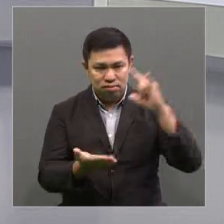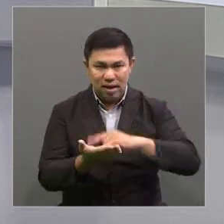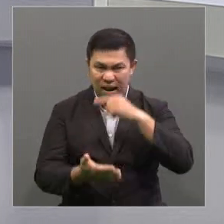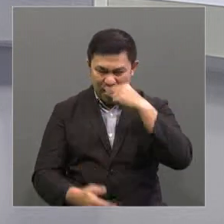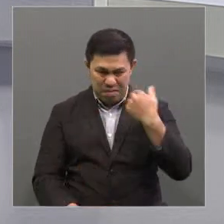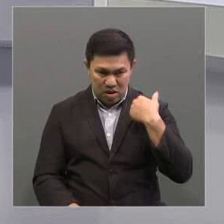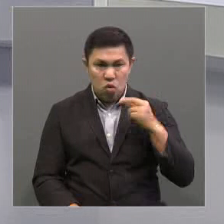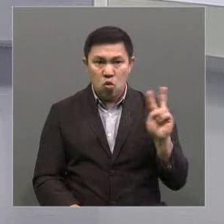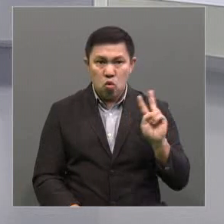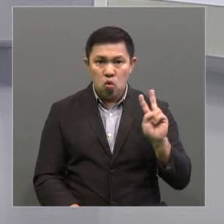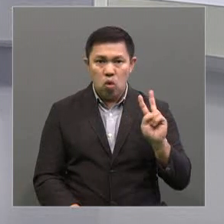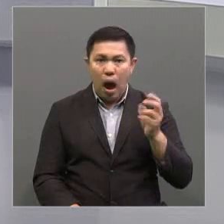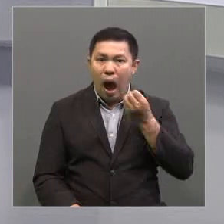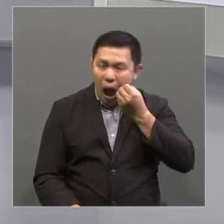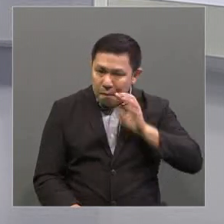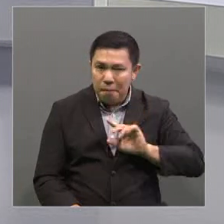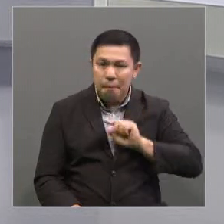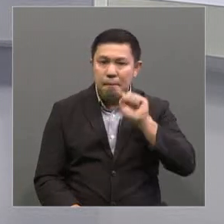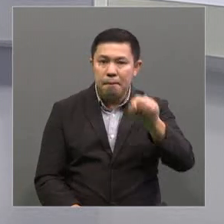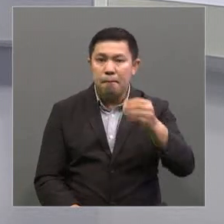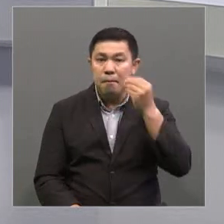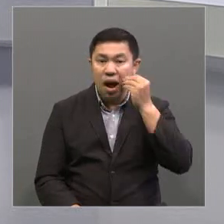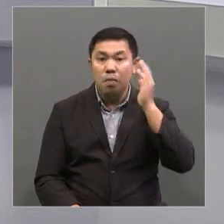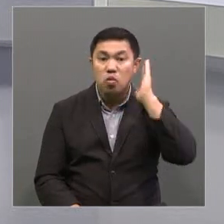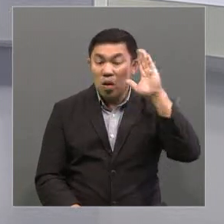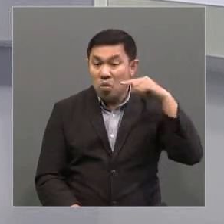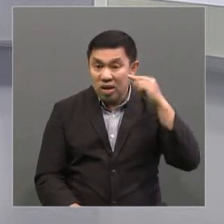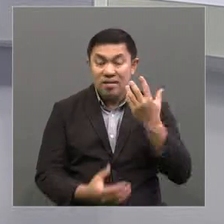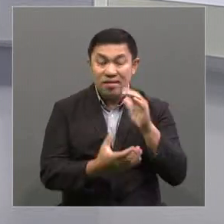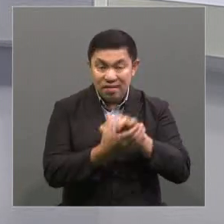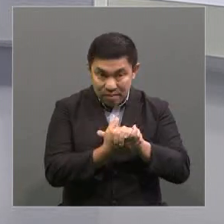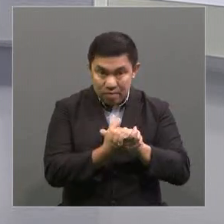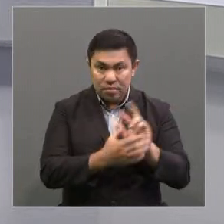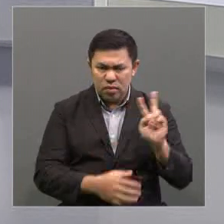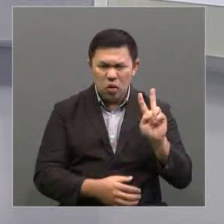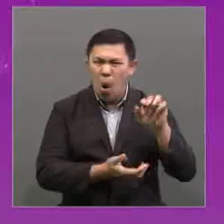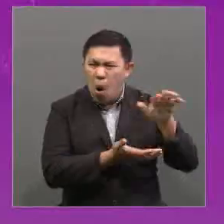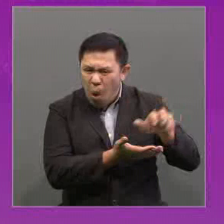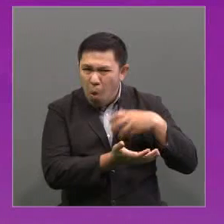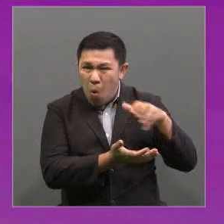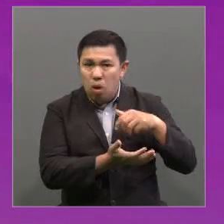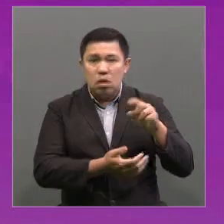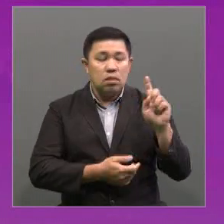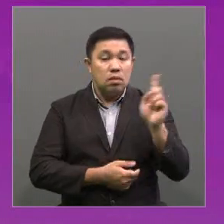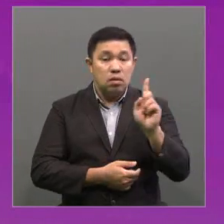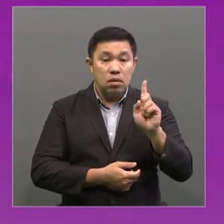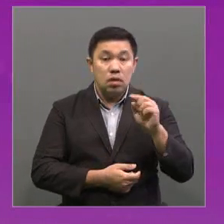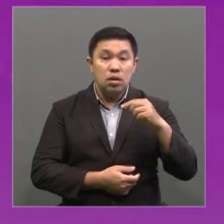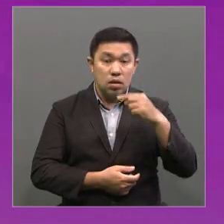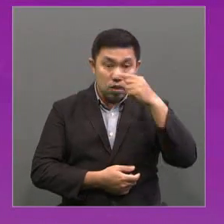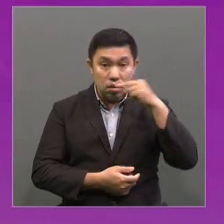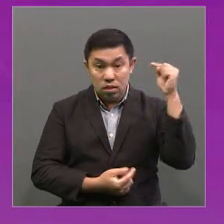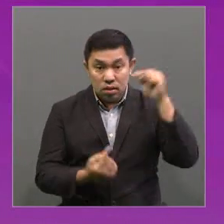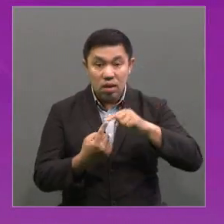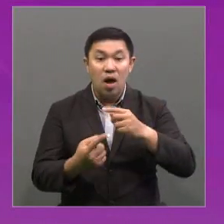อยู่คู่นึงตอนนี้ก็ได้กลับถึงบ้านเรียบร้อยแล้วนะครับเป็นสามีภรรยากันนะฮะเาเล่าให้ฟังนะครับหลังจากที่เนี่ยมาถึงบ้านที่